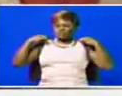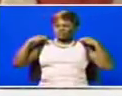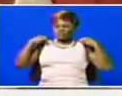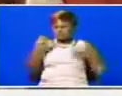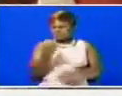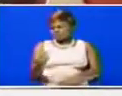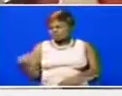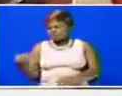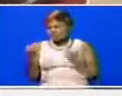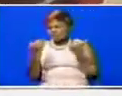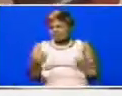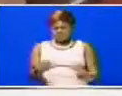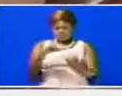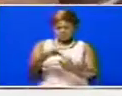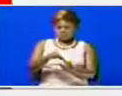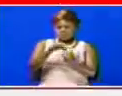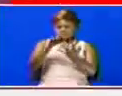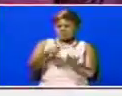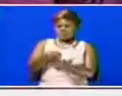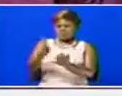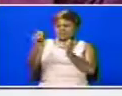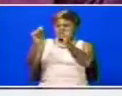Wanafunzi walio na mahitaji maalum watalipa shilingi